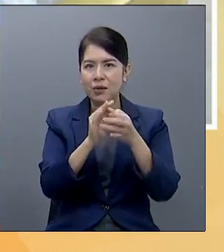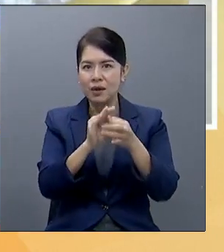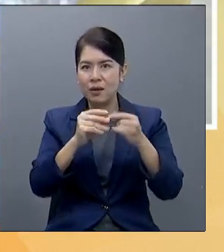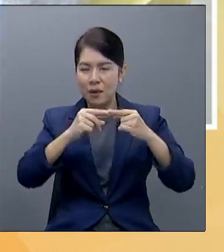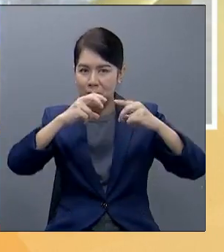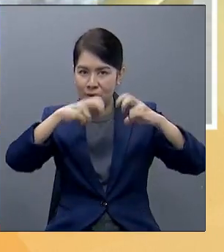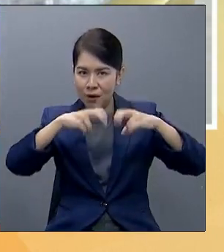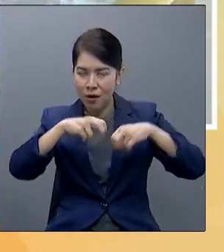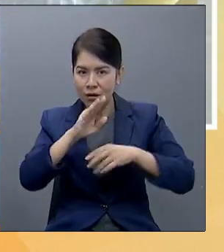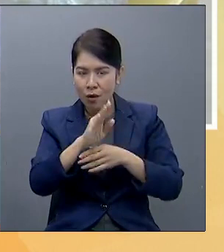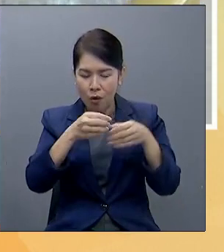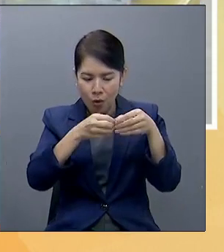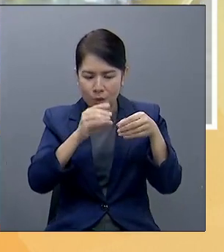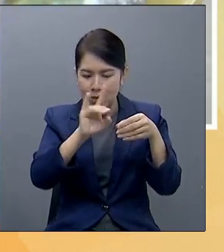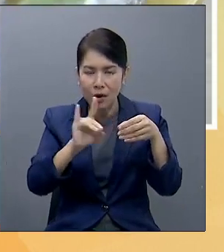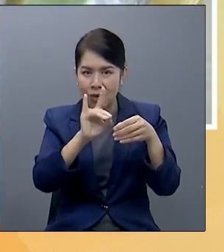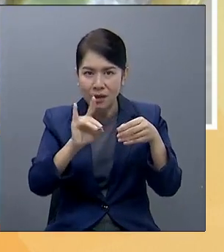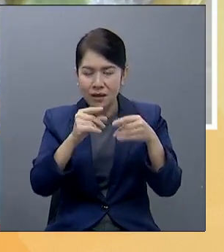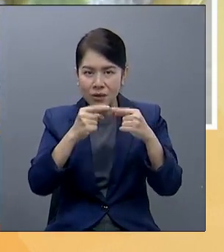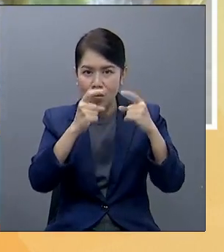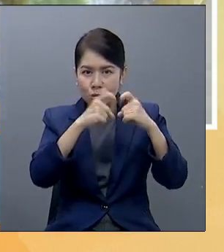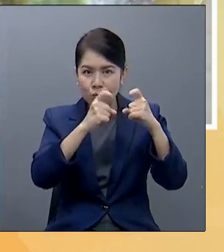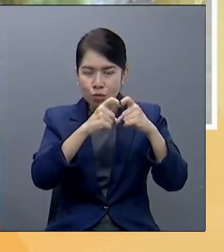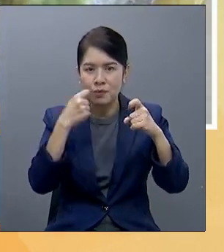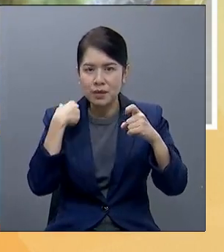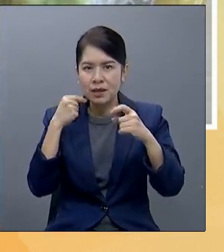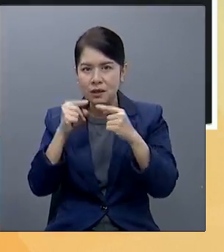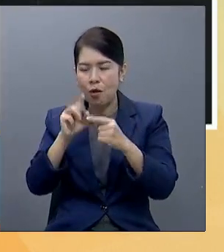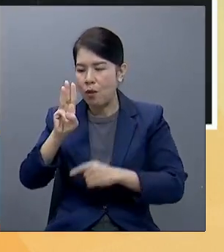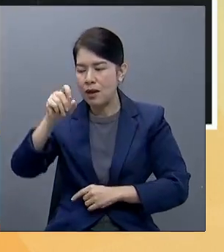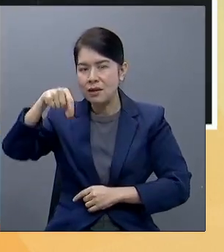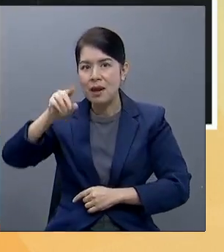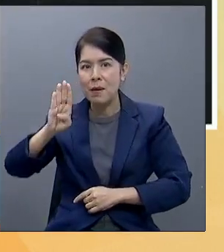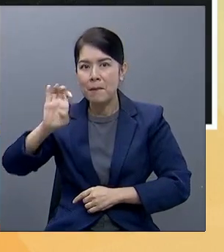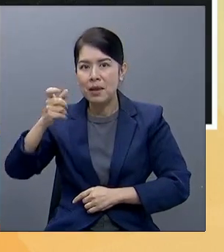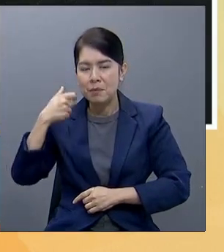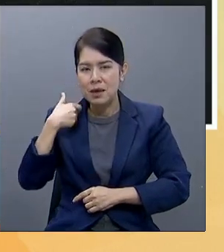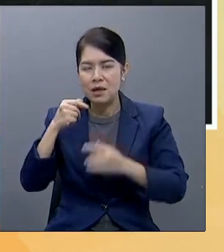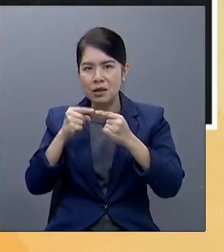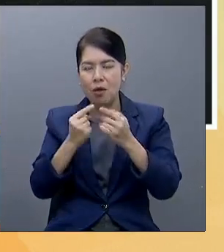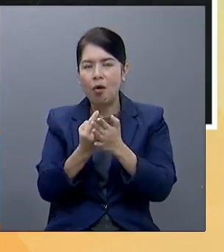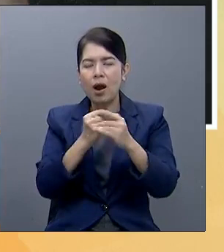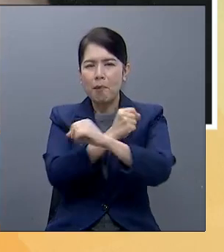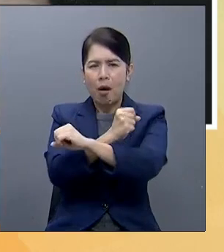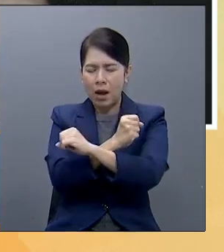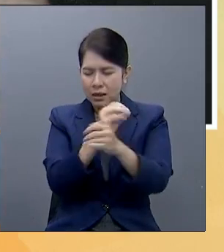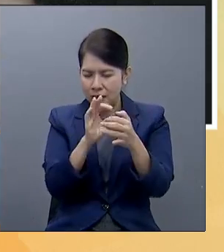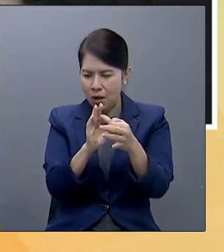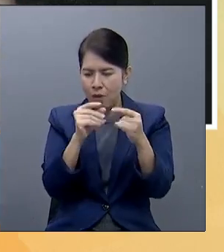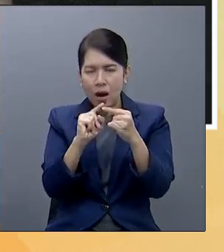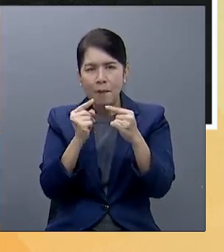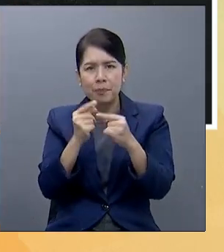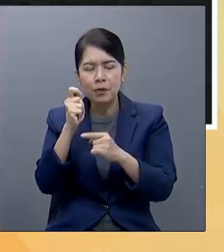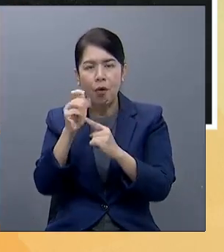ทดลองแล้วก็ในสัตว์ทดลองเนี่ยนะครับก็พบว่าวาซาบิเนี่ยนะครับมีสารต้านอนุมูลอิสระนะครับแล้วก็สารต้านการอักเสบแล้วก็สามารถช่วยเพิ่ม